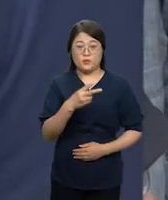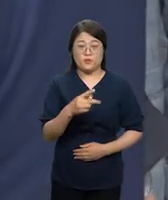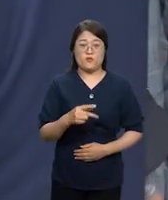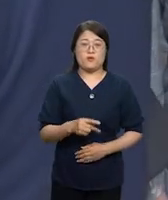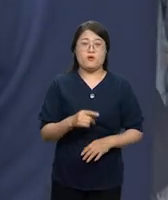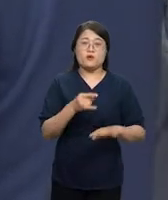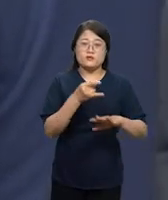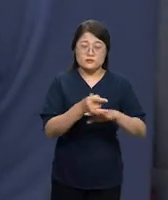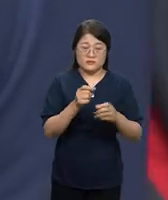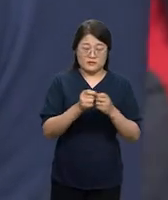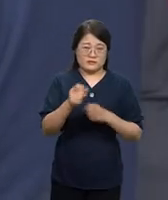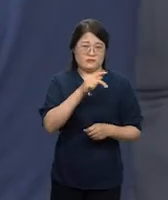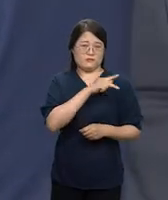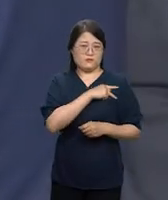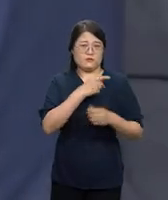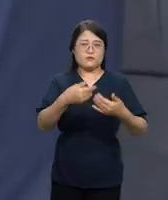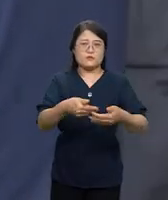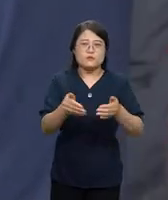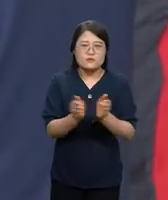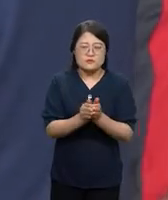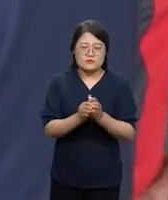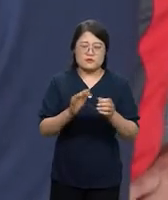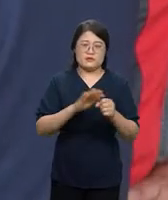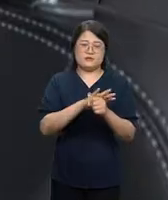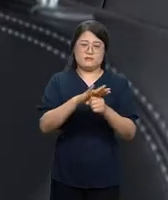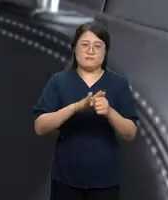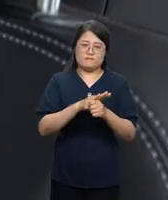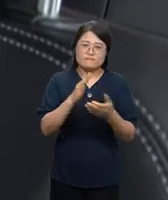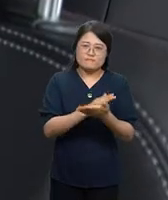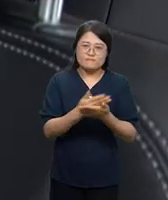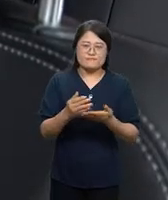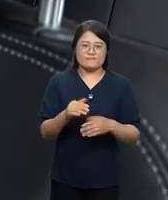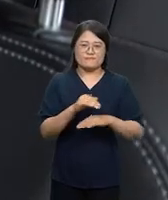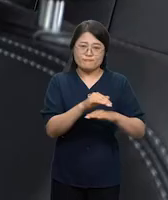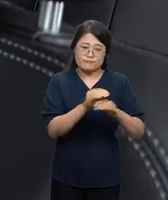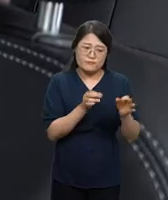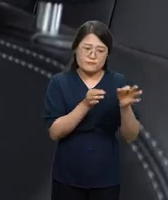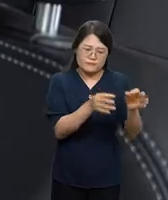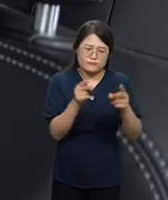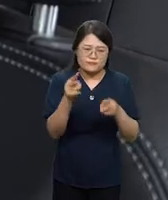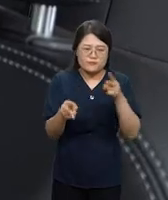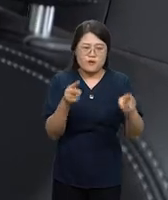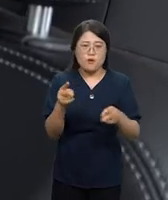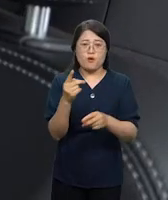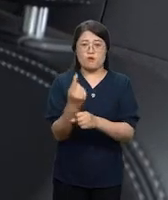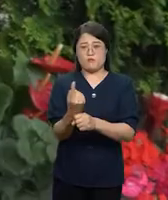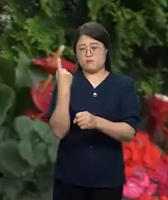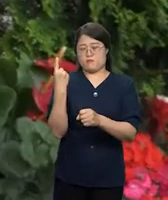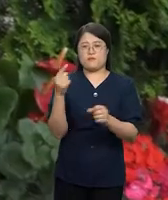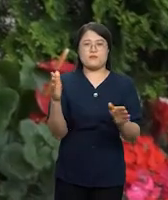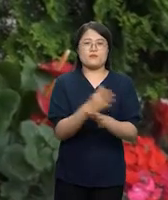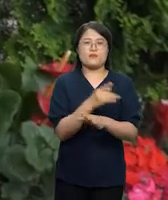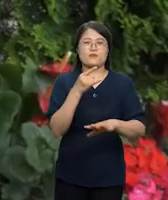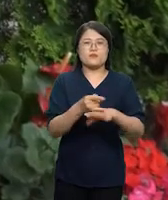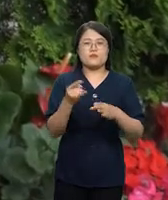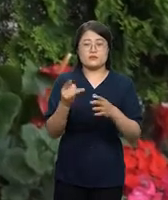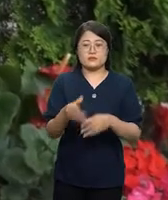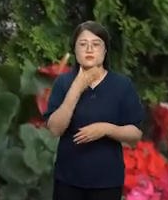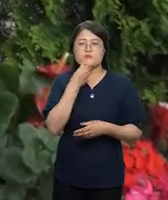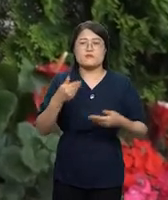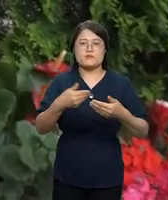한편 주식회사 기아 의왕서비스센터 노사는 사랑 나누기 차량 기증 사업으로 2020년부터